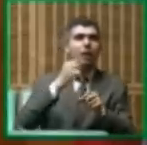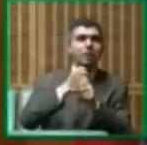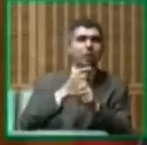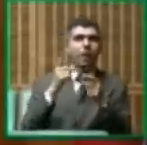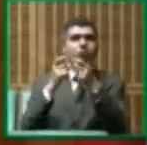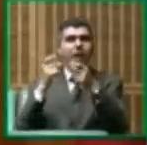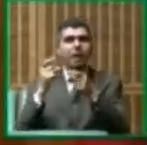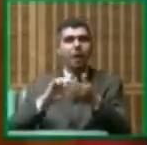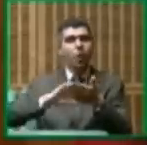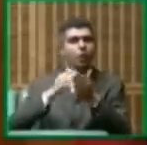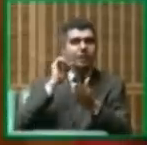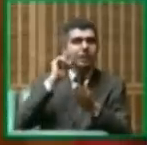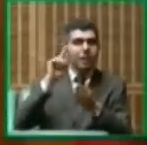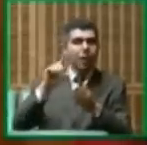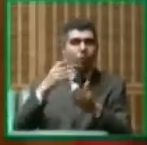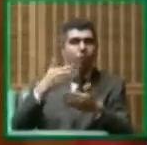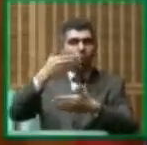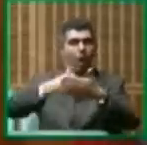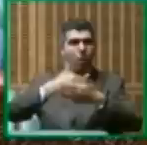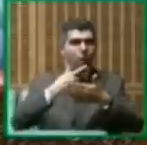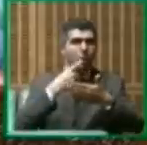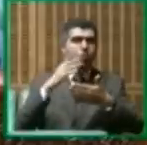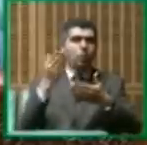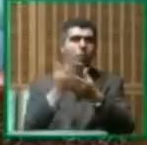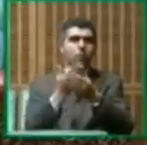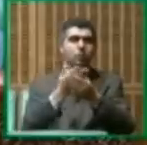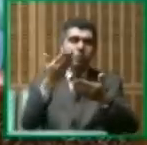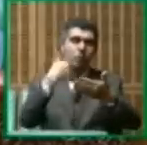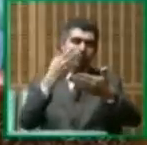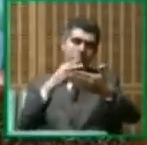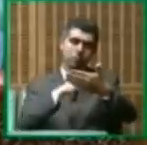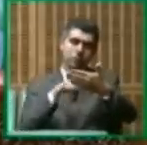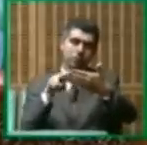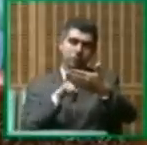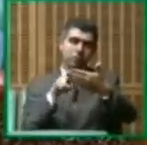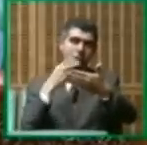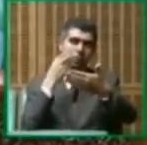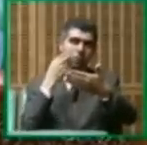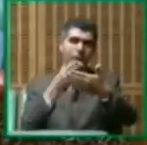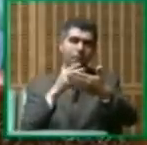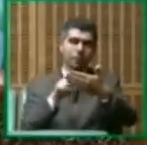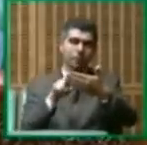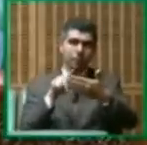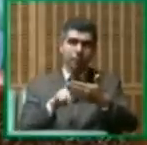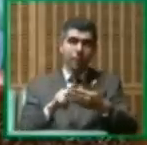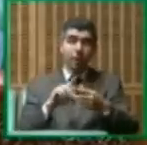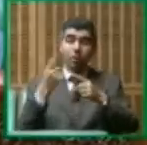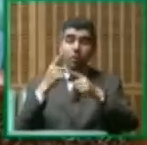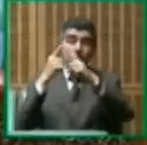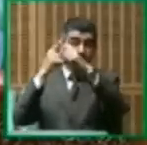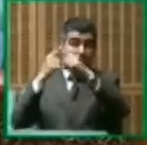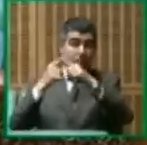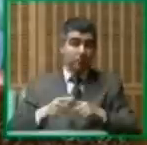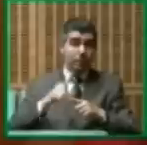كتيبات وتعليمات للباحثين والمراقبين والمشرفين. ثم أكثر من هذا، تم إجراء إحصاء